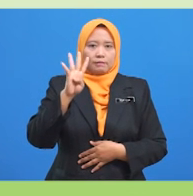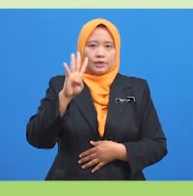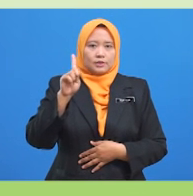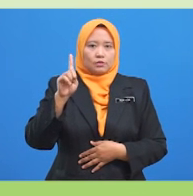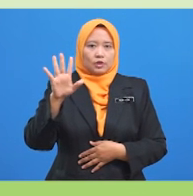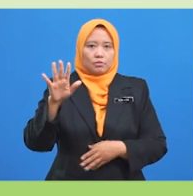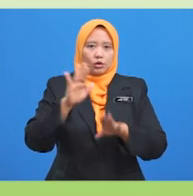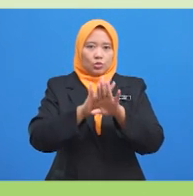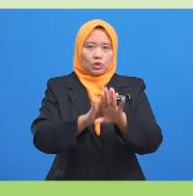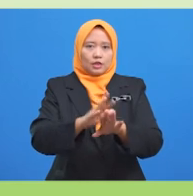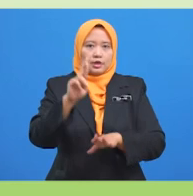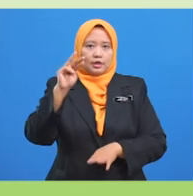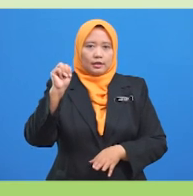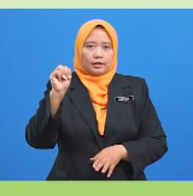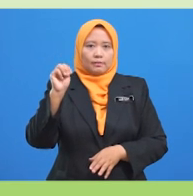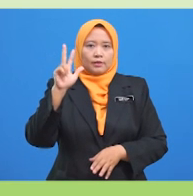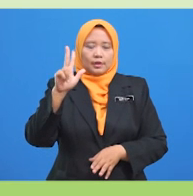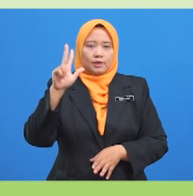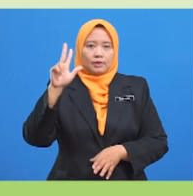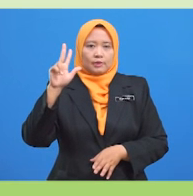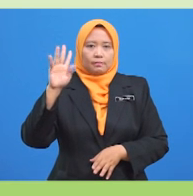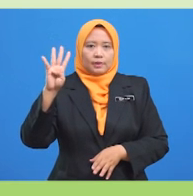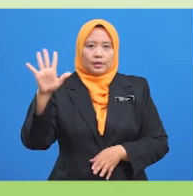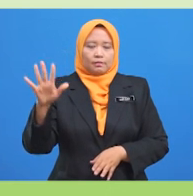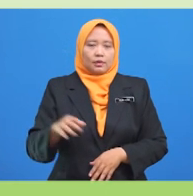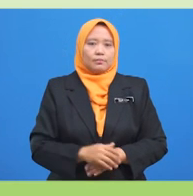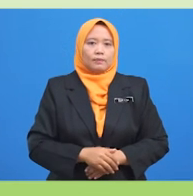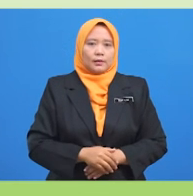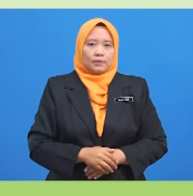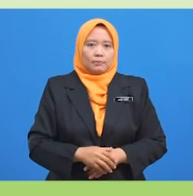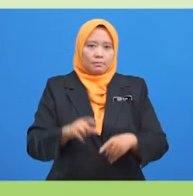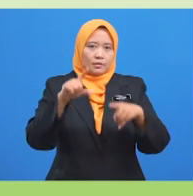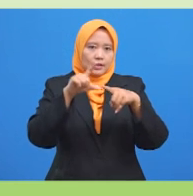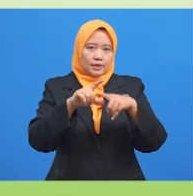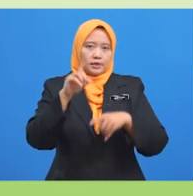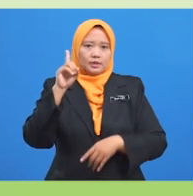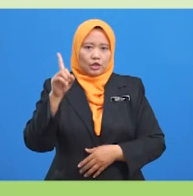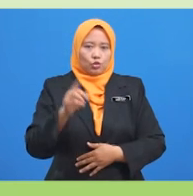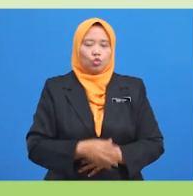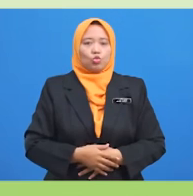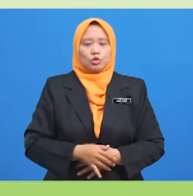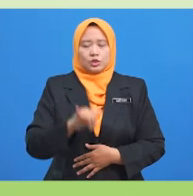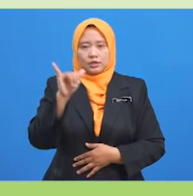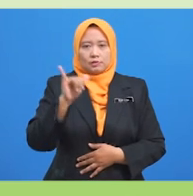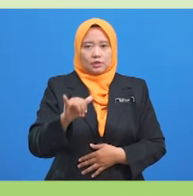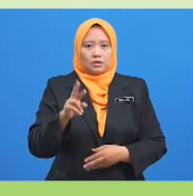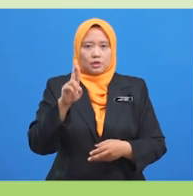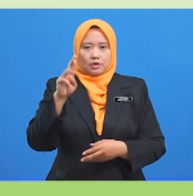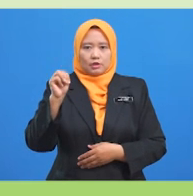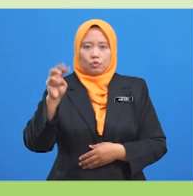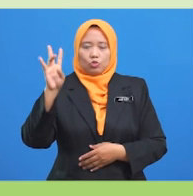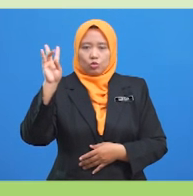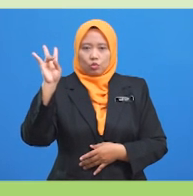unit. Jawapan kos marginal ialah RM70. Cara